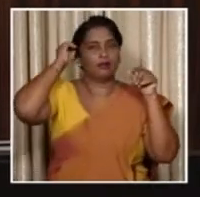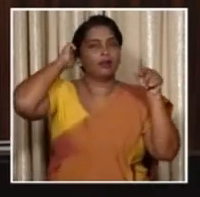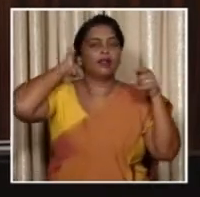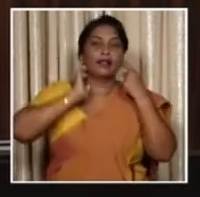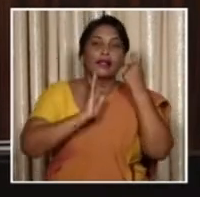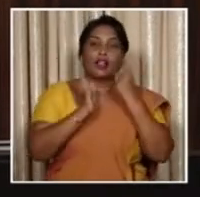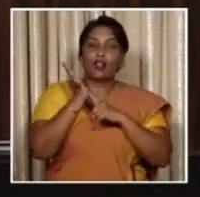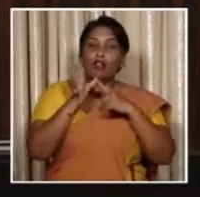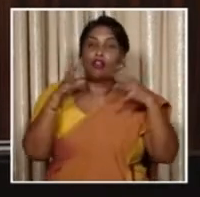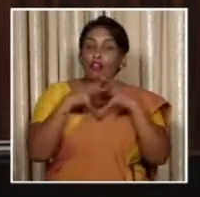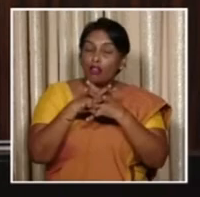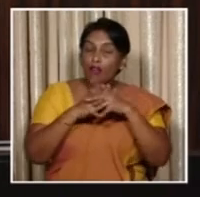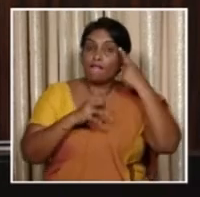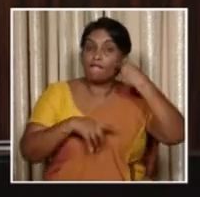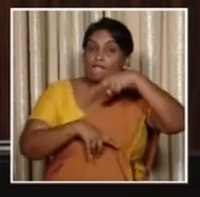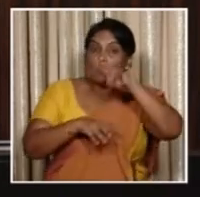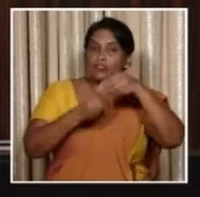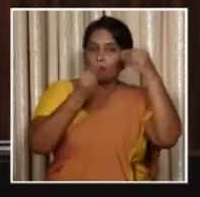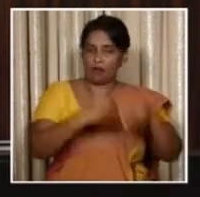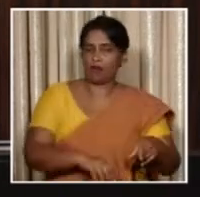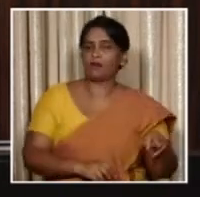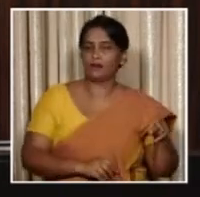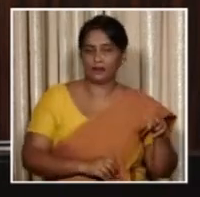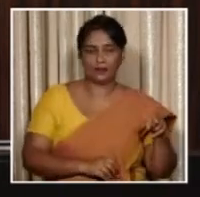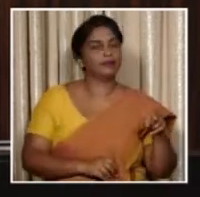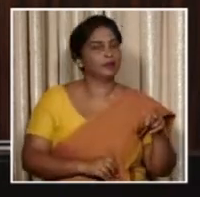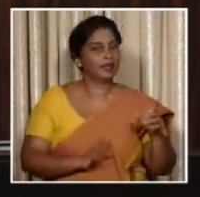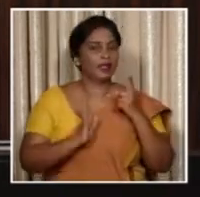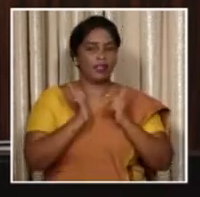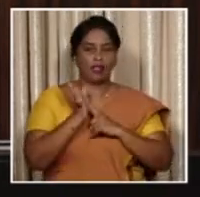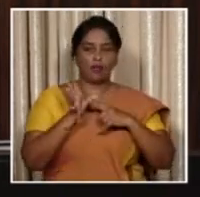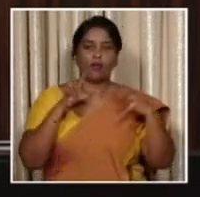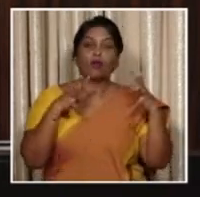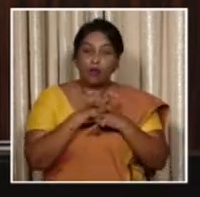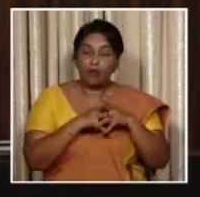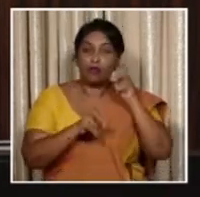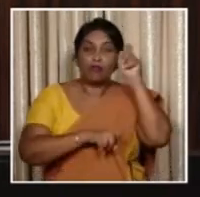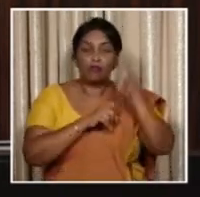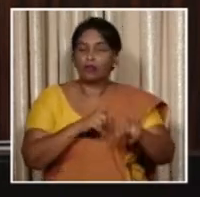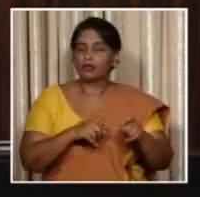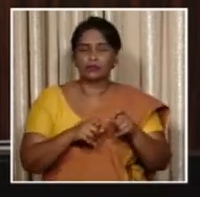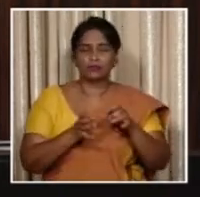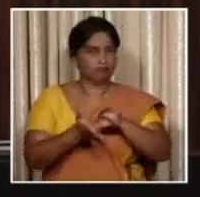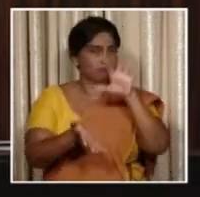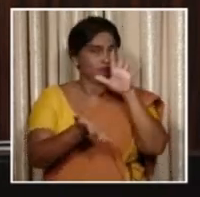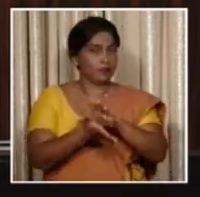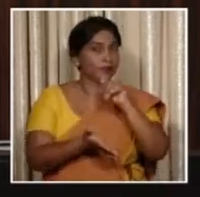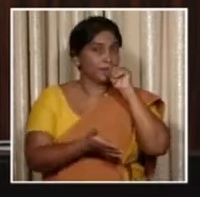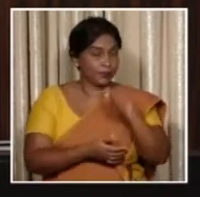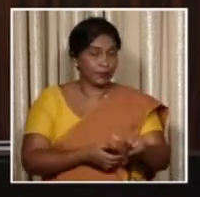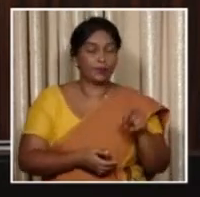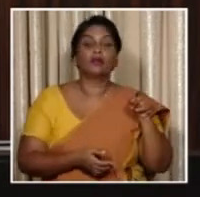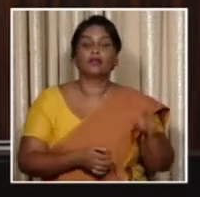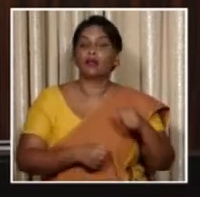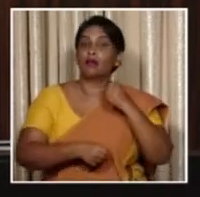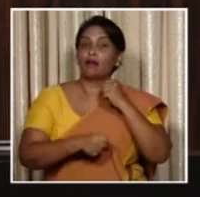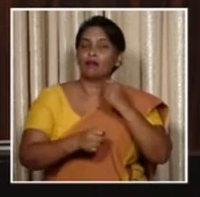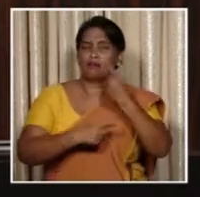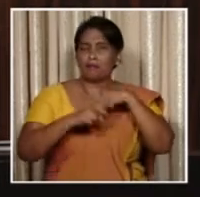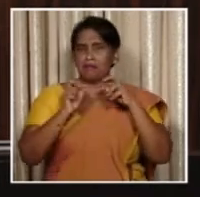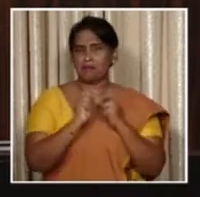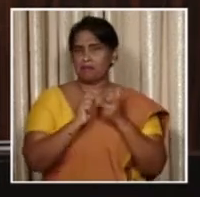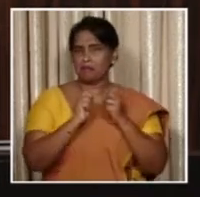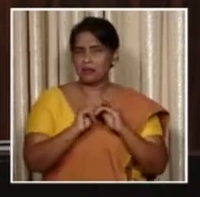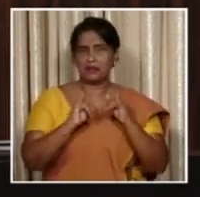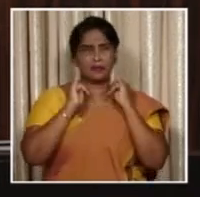පිළිබඳ ජනතාවගේ තියෙන විශ්වාසය බිඳ වැටීම. නීතිය පිළිබඳ ජනතාවගේ විශ්වාසය තහවුරු කරන්න නම් ආන්දෝලනයට තුඩු දී